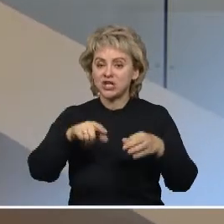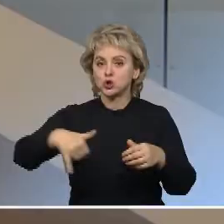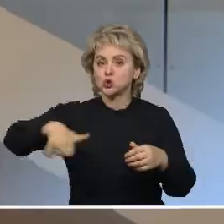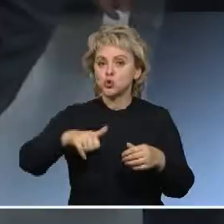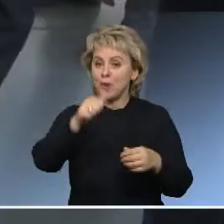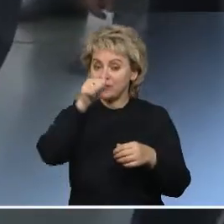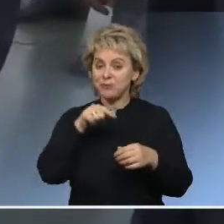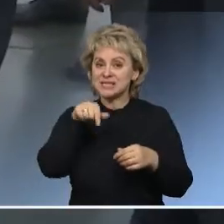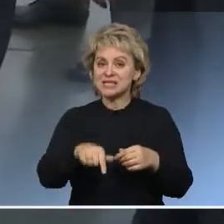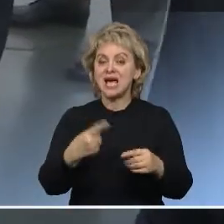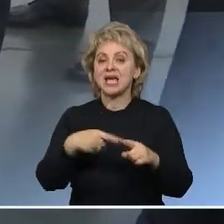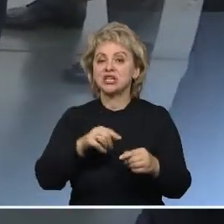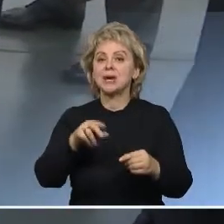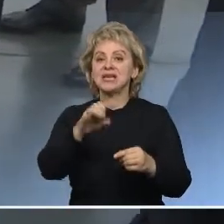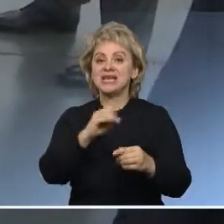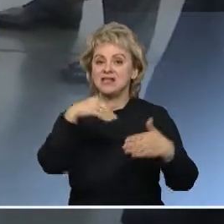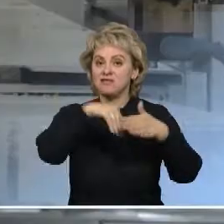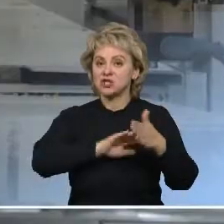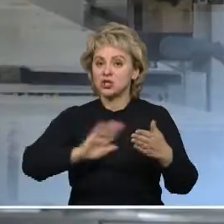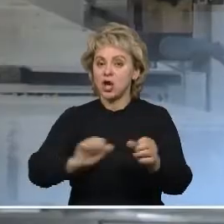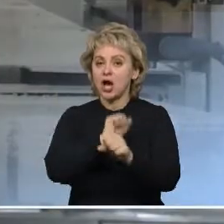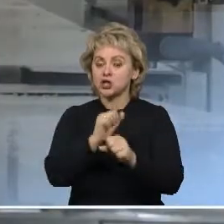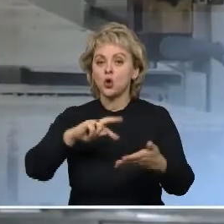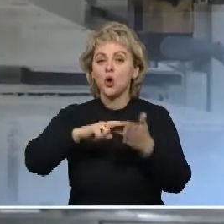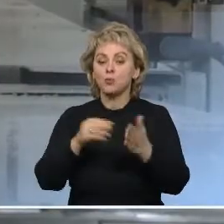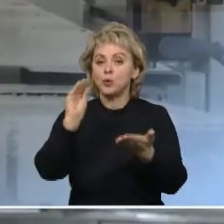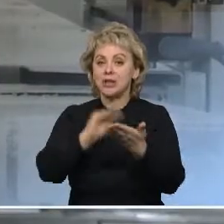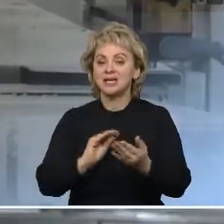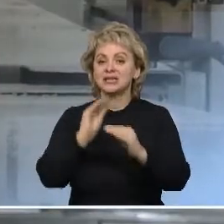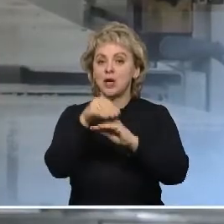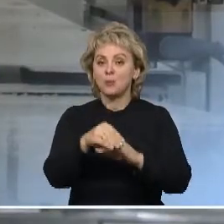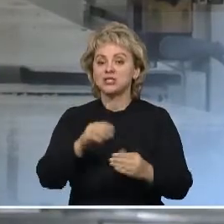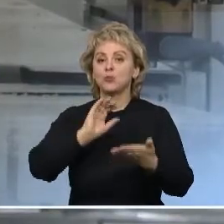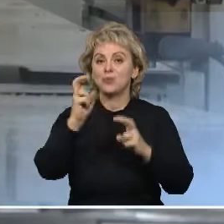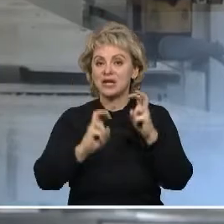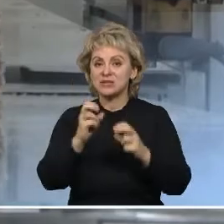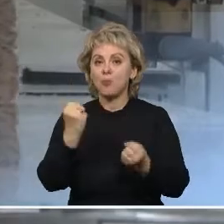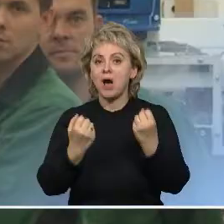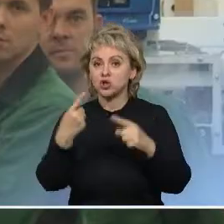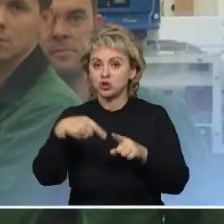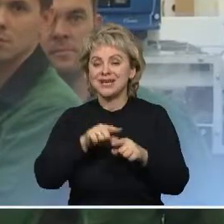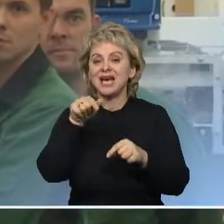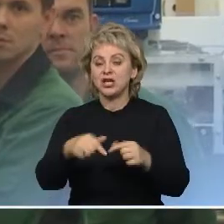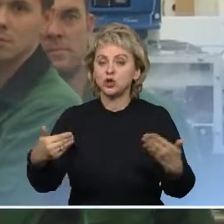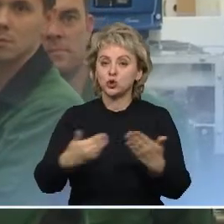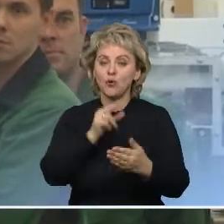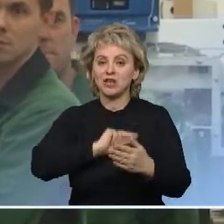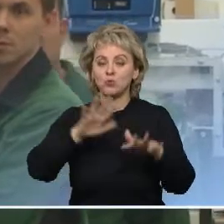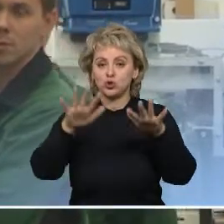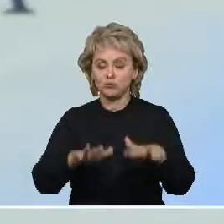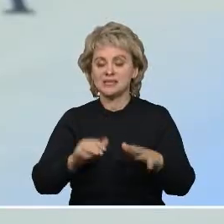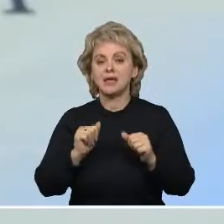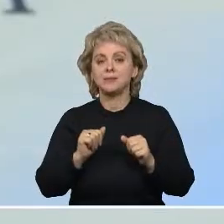в месяц. На этом инвестор не остановится. В планах установка дополнительных производственных машин. А это и новые рабочие